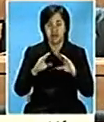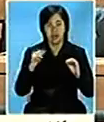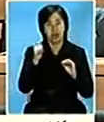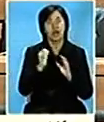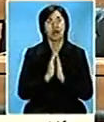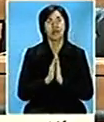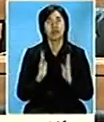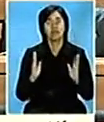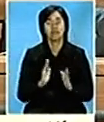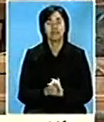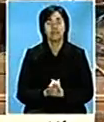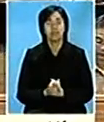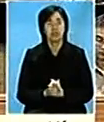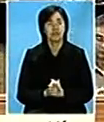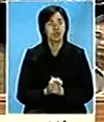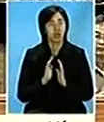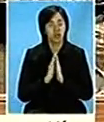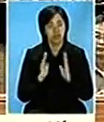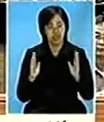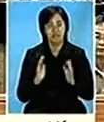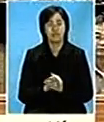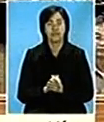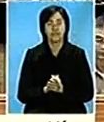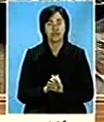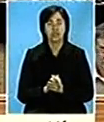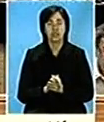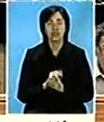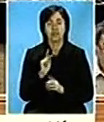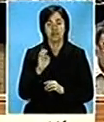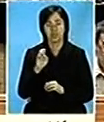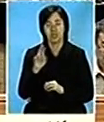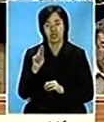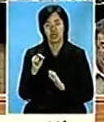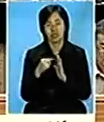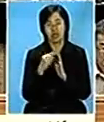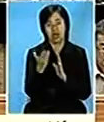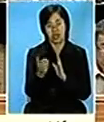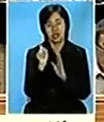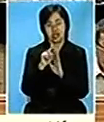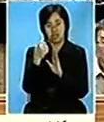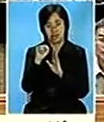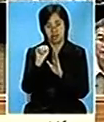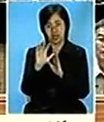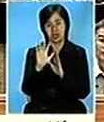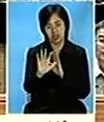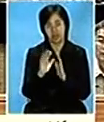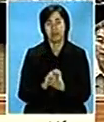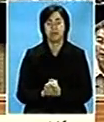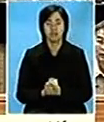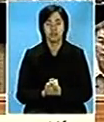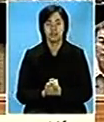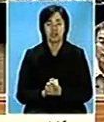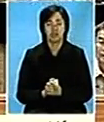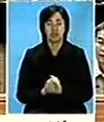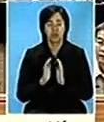ครับ ขอบคุณท่านประเสริฐครับท่านกิรณาสุมาวงศ์ครับ15นาทีครับ ขอบพระคุณค่ะท่าน